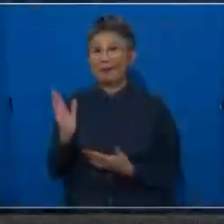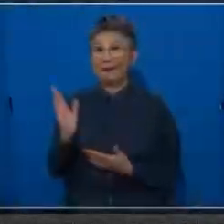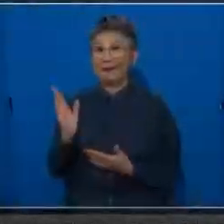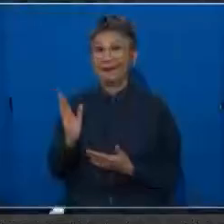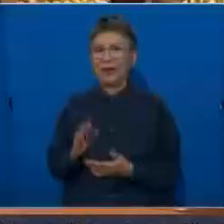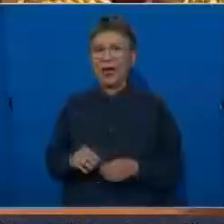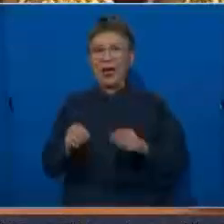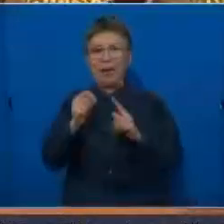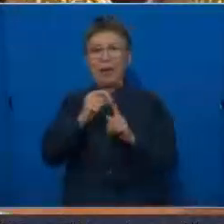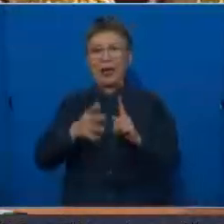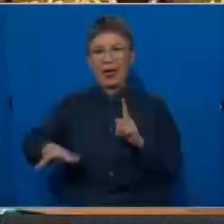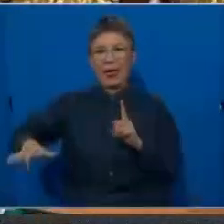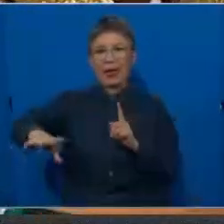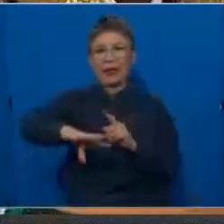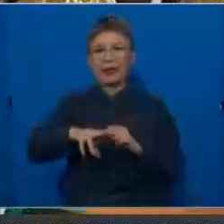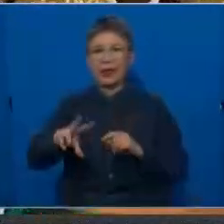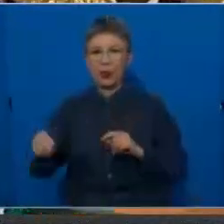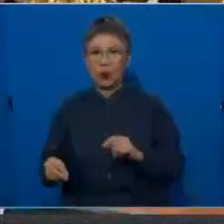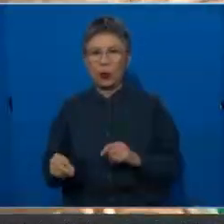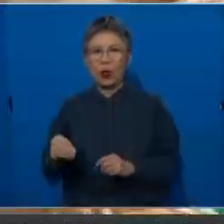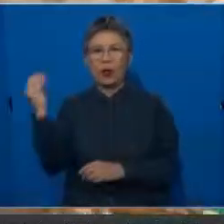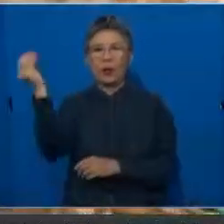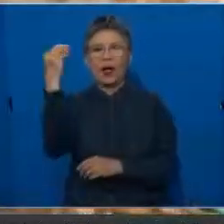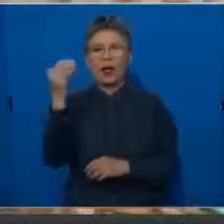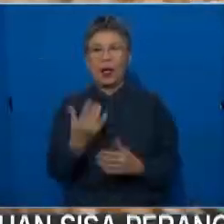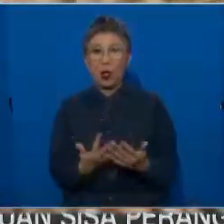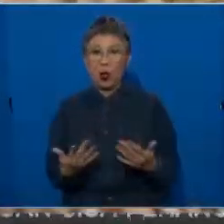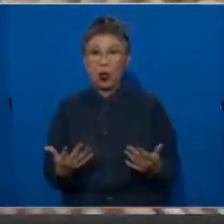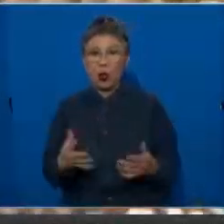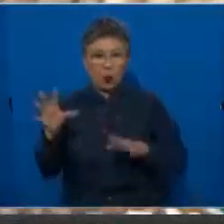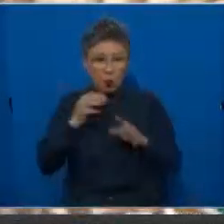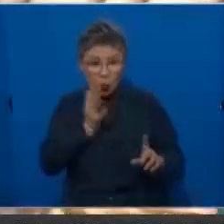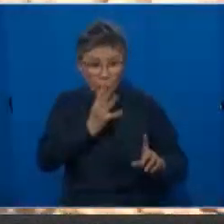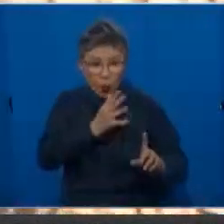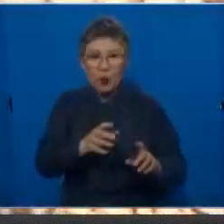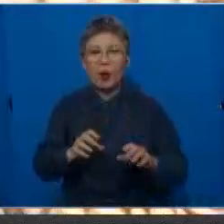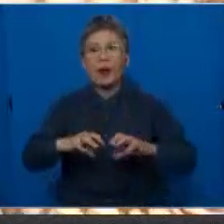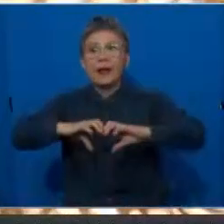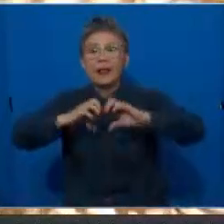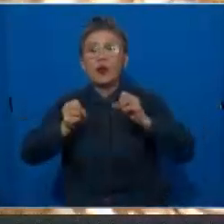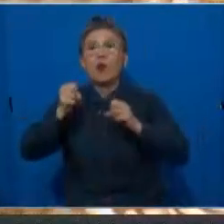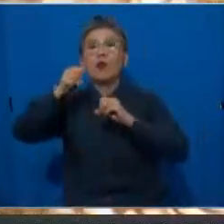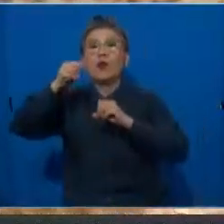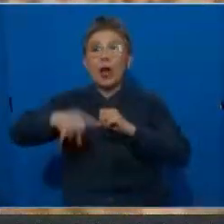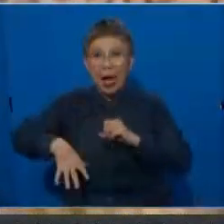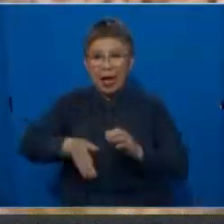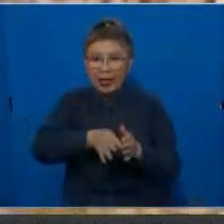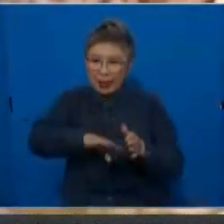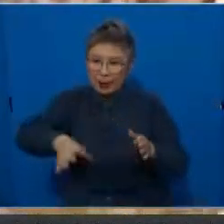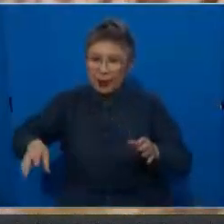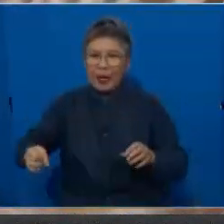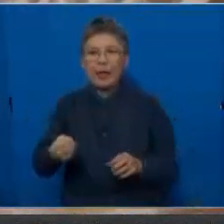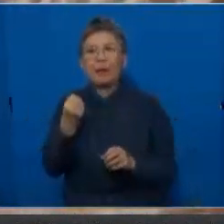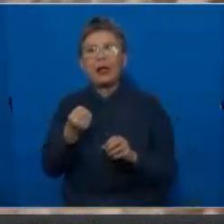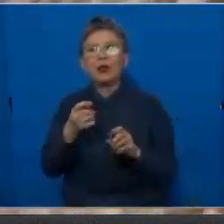Di Pangandaran, Jawa Barat, warga dan wisatawan juga berburu durian murah dalam festival yang digelar di kawasan wisata Pantai Batu Hiu pada